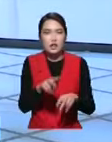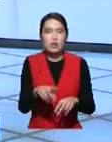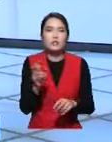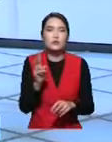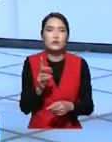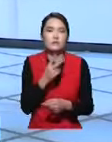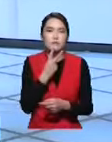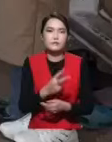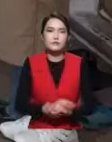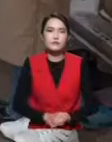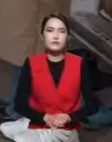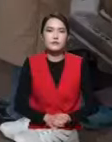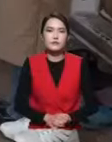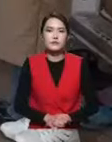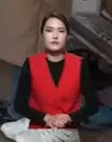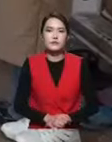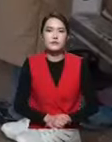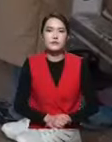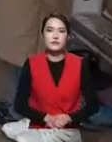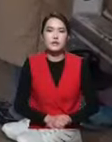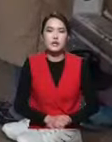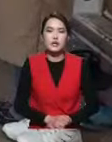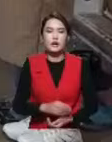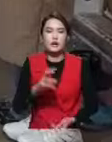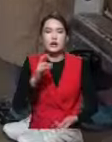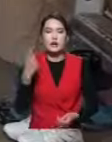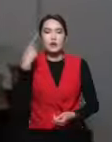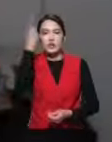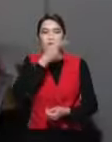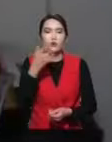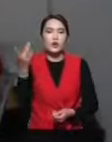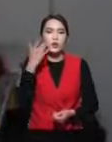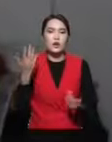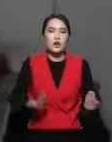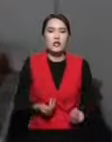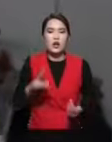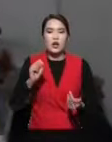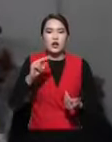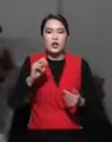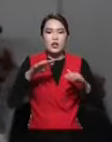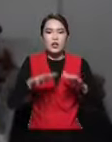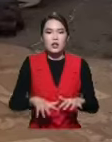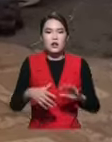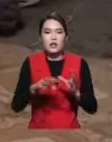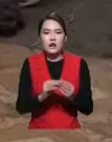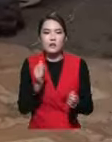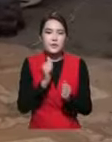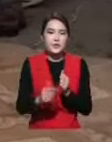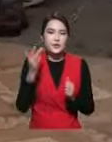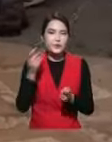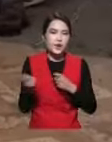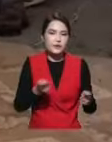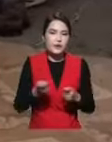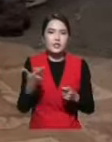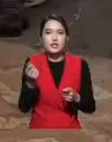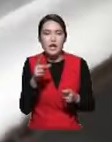мои коллеги. Максим из Уральска первый год зимует на даче. Его семье для приготовления еды приходится использовать